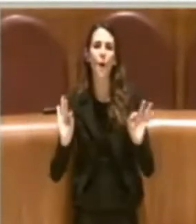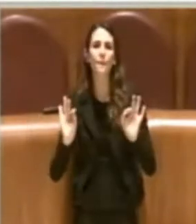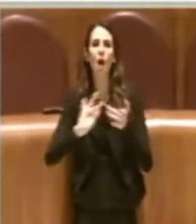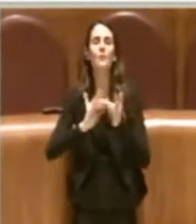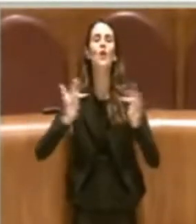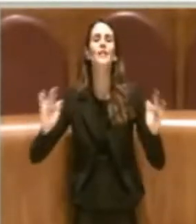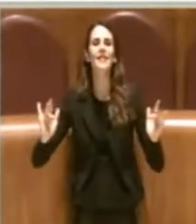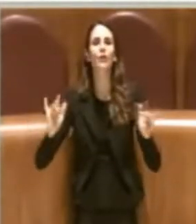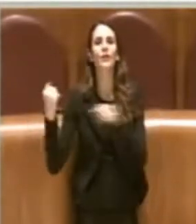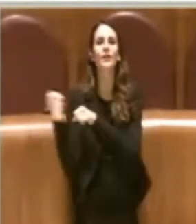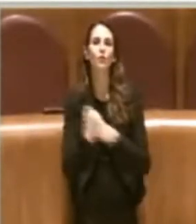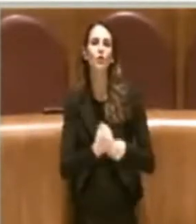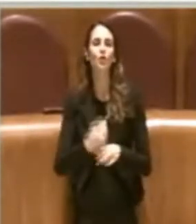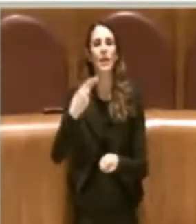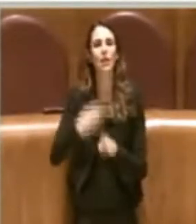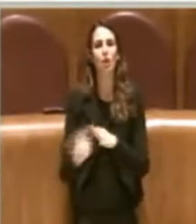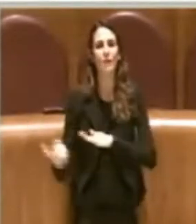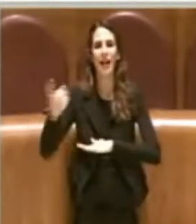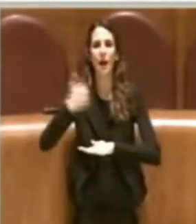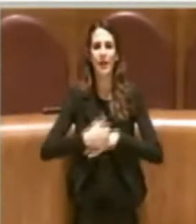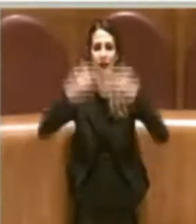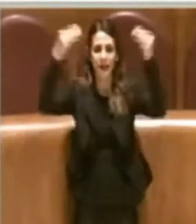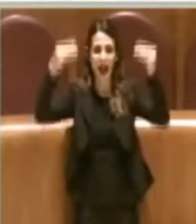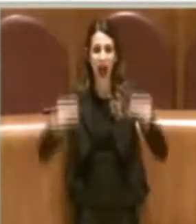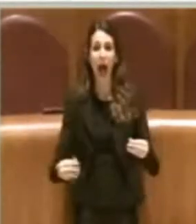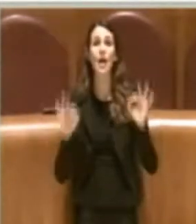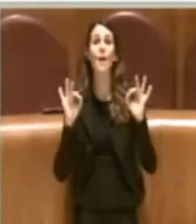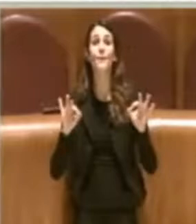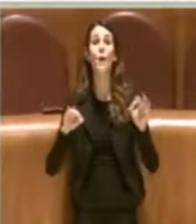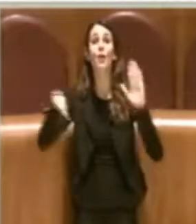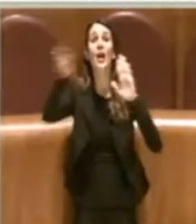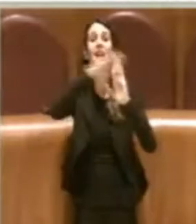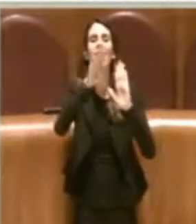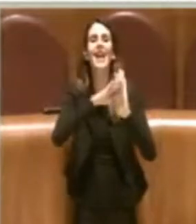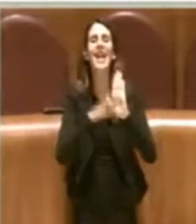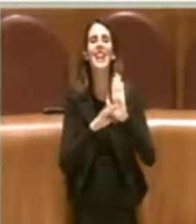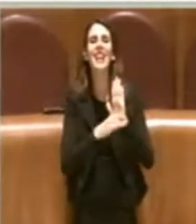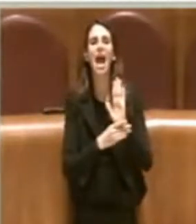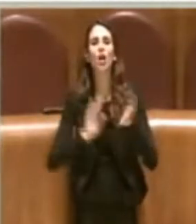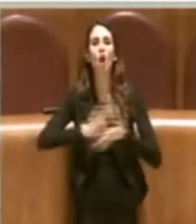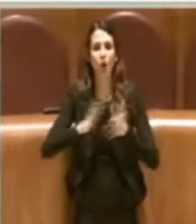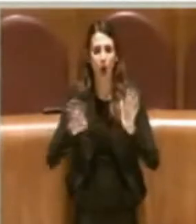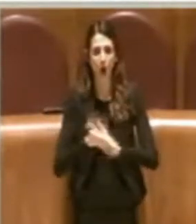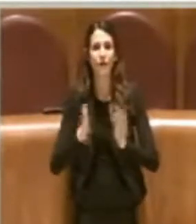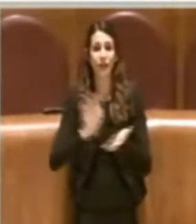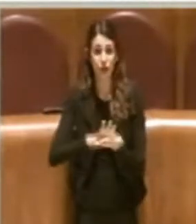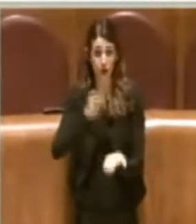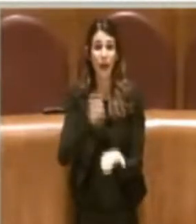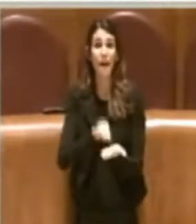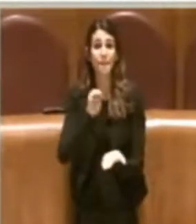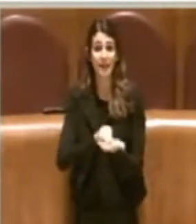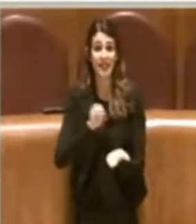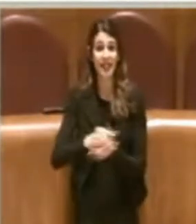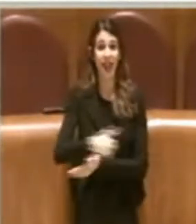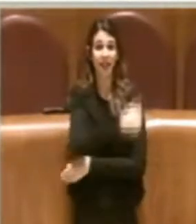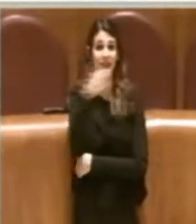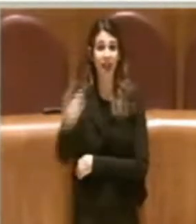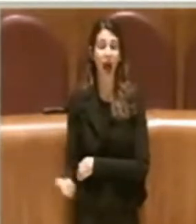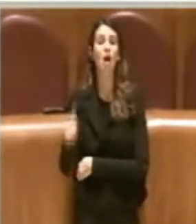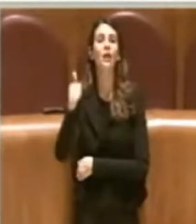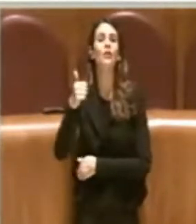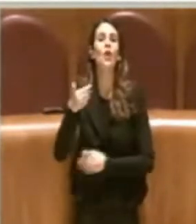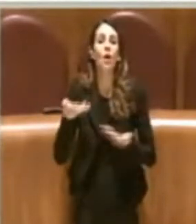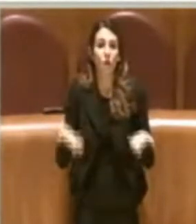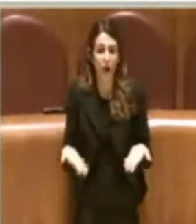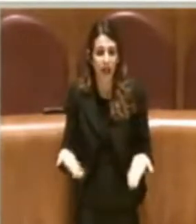di Roma Capitale dell'elenco di tutte le convenzioni in essere, e con alcune informazioni e